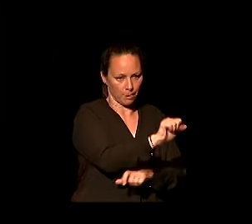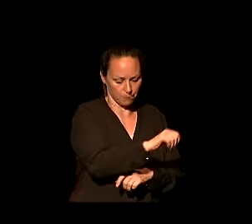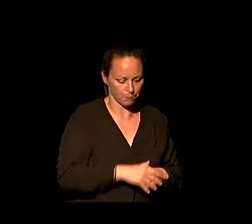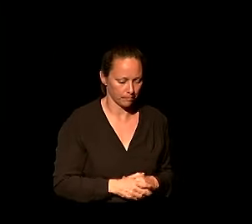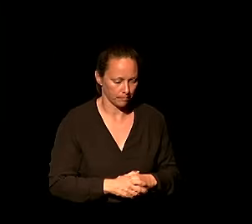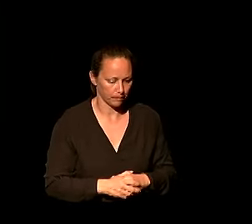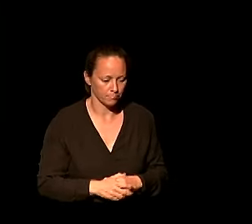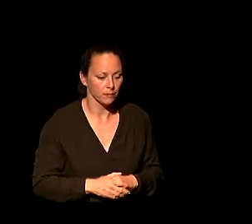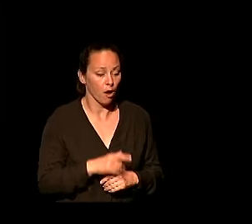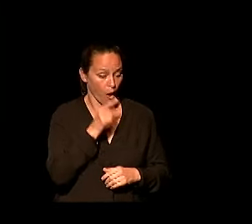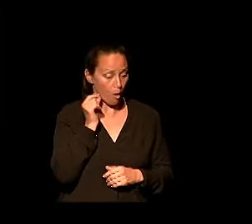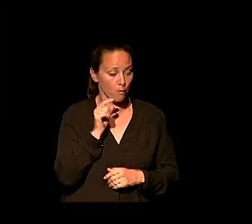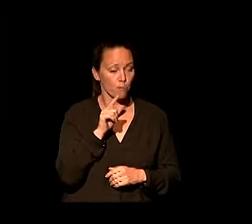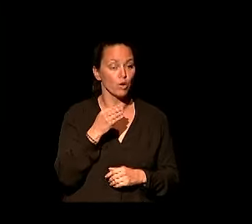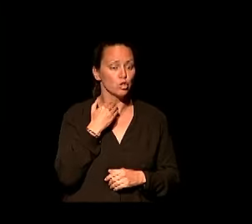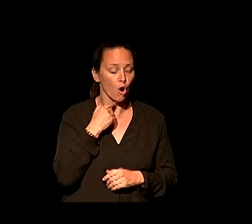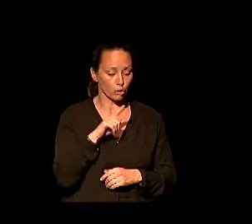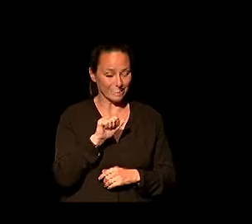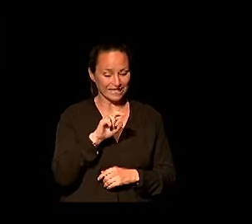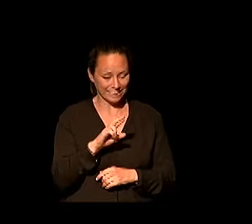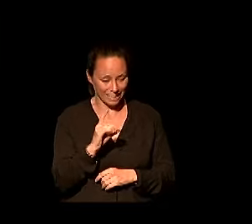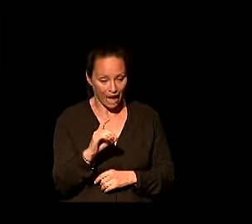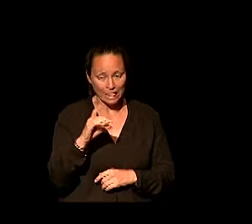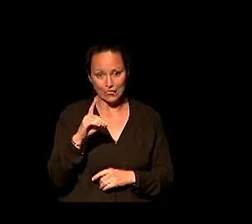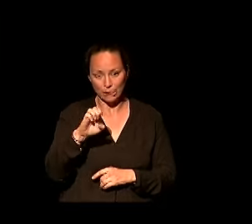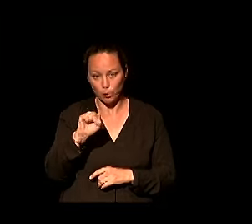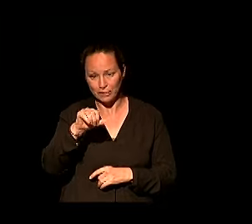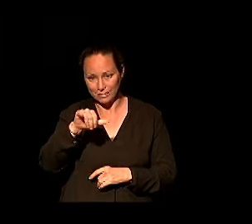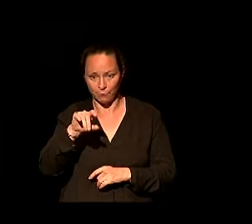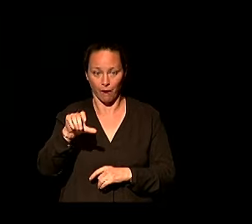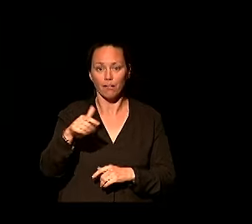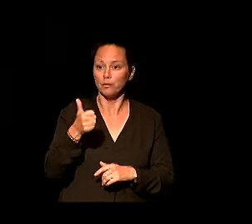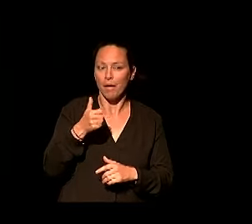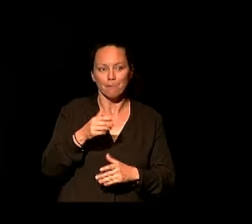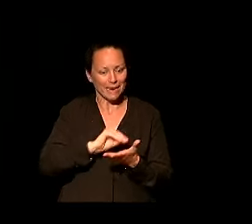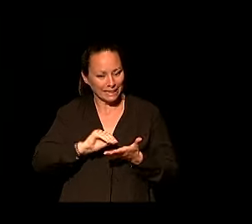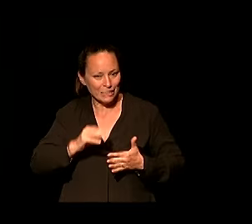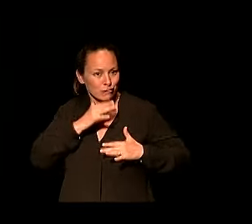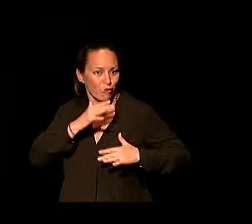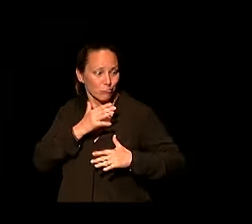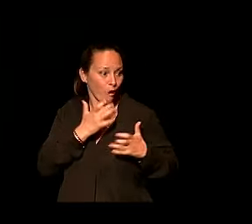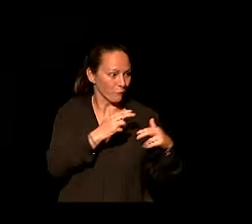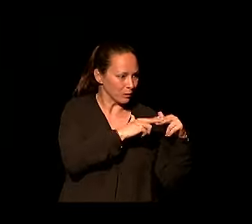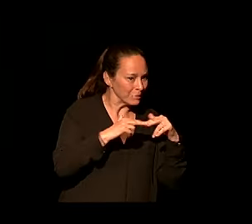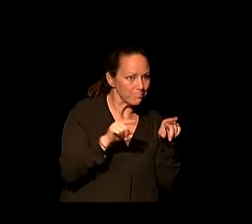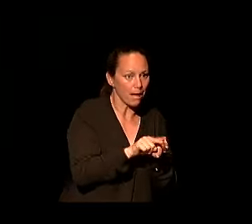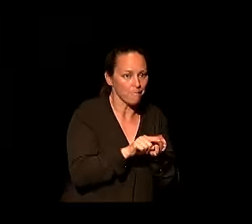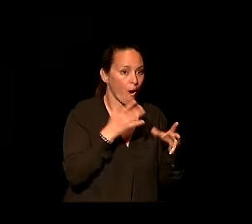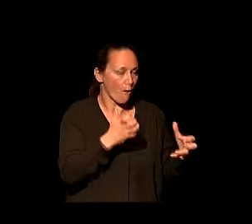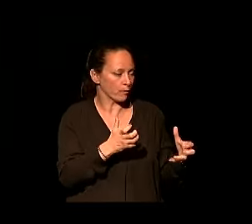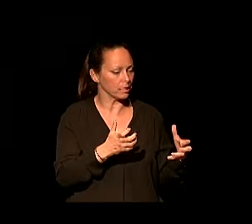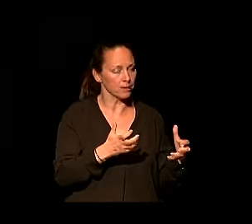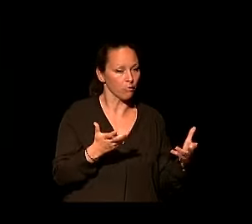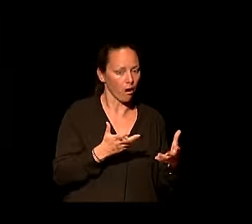George Gard de Silva veut collectionner, comme il écrit des chansons, dit-il, c'est-à-dire en faisant des hits. Ce qu'il veut,